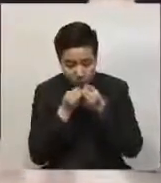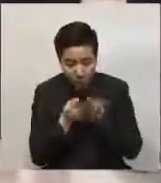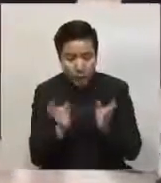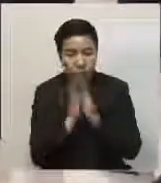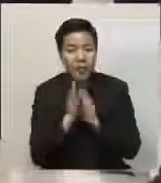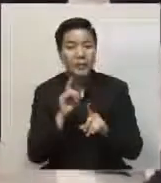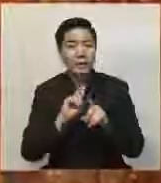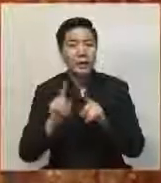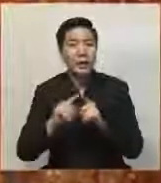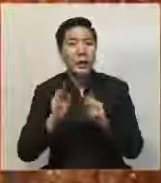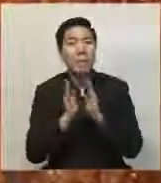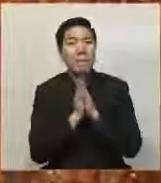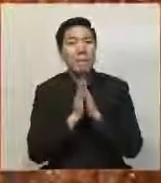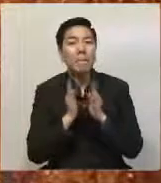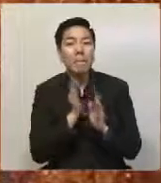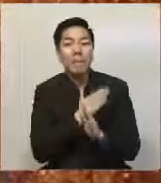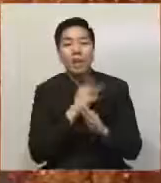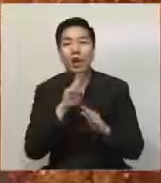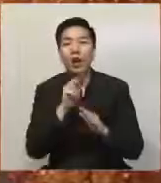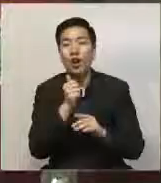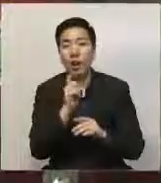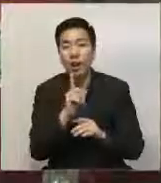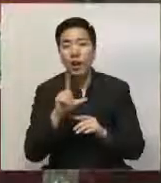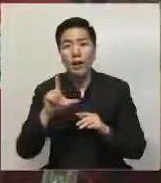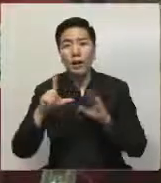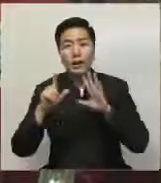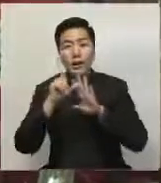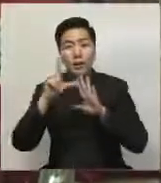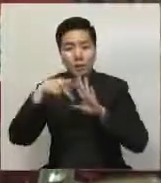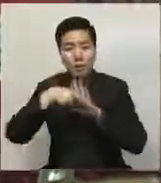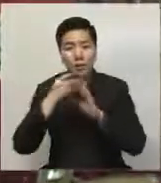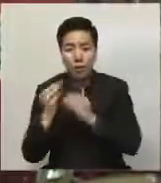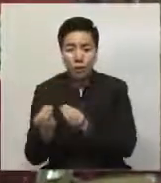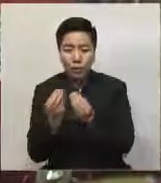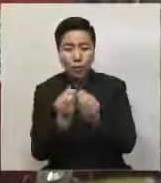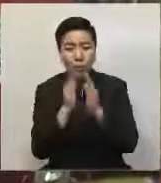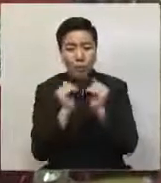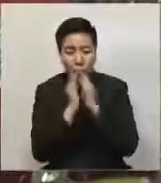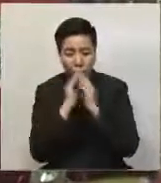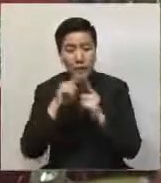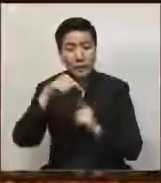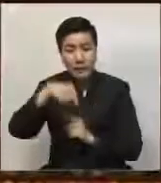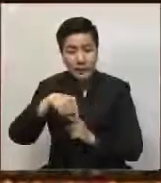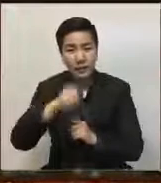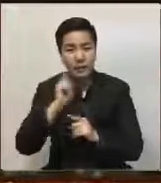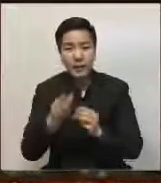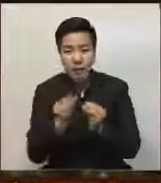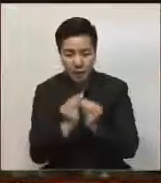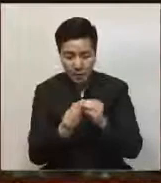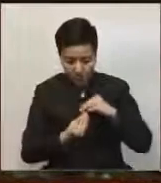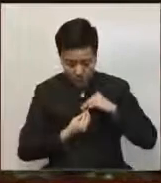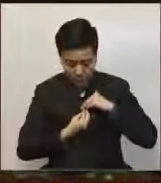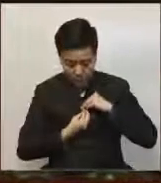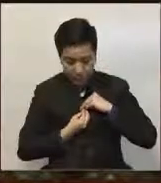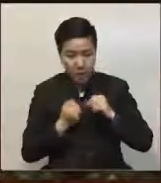รอดหลวงหรือพระรอดลำพูนที่พระนางจามเทวีอัญเชิญมาประดิษฐานที่วัดแห่งนี้ค่ะซึ่งต่อมาก็ได้เป็นแบบพิมพ์ในการจ